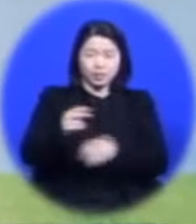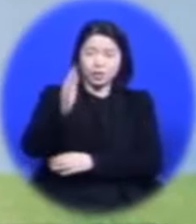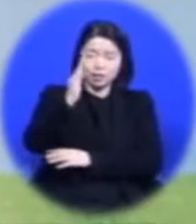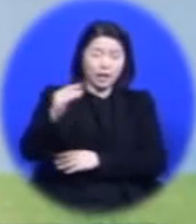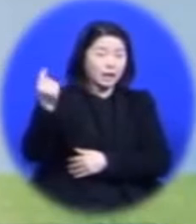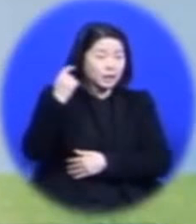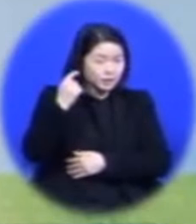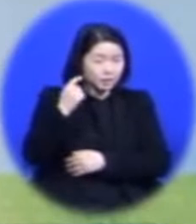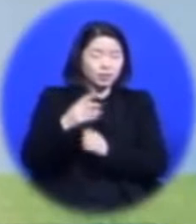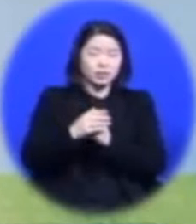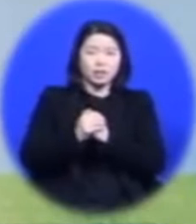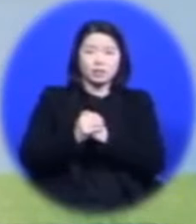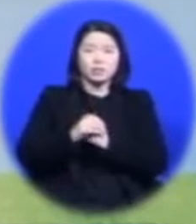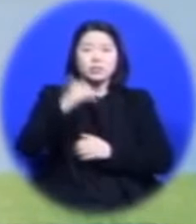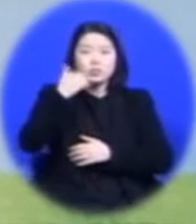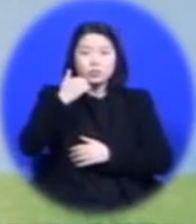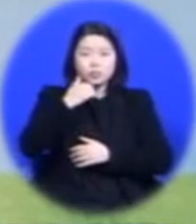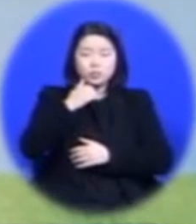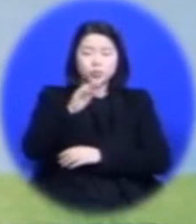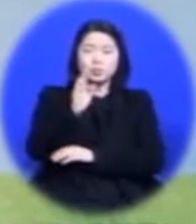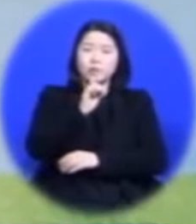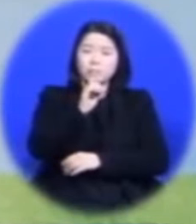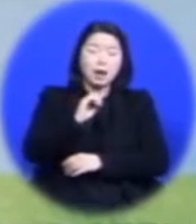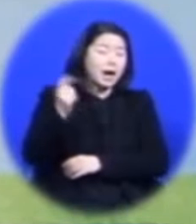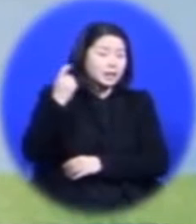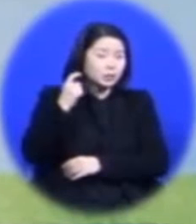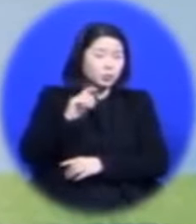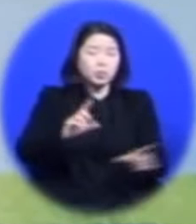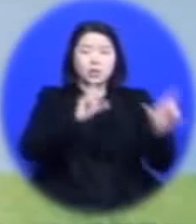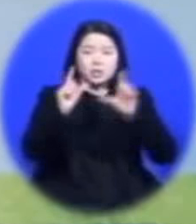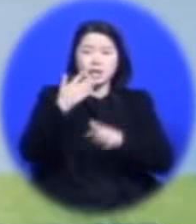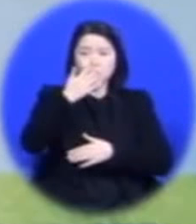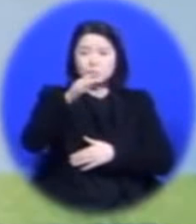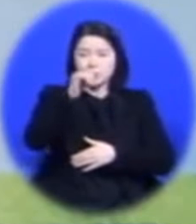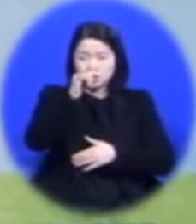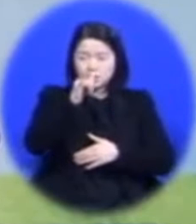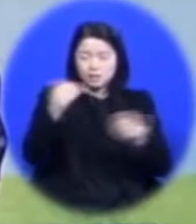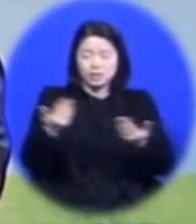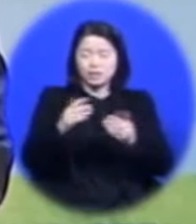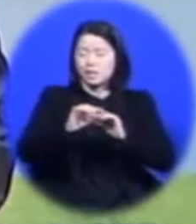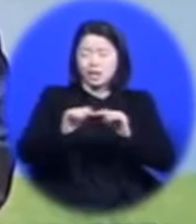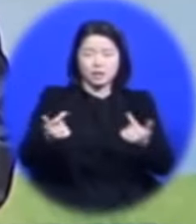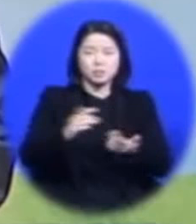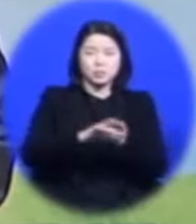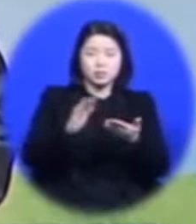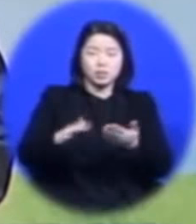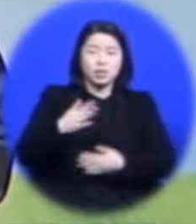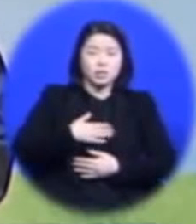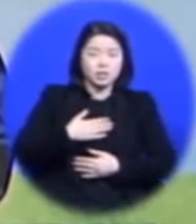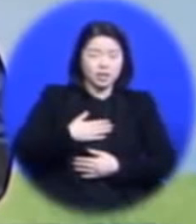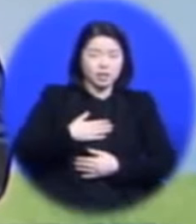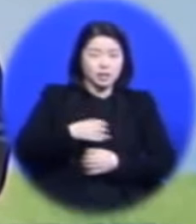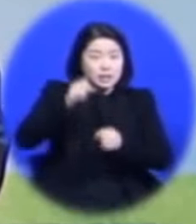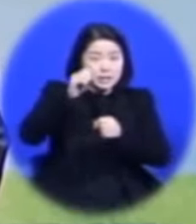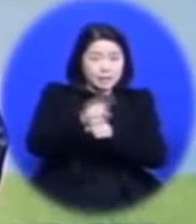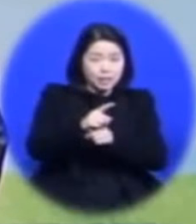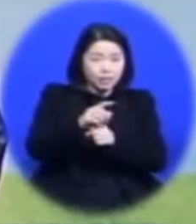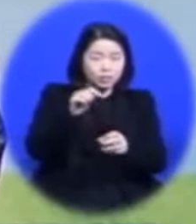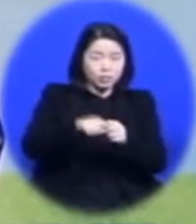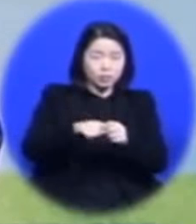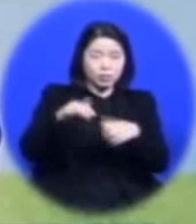들었다거나 뭐 누구 이야기를 듣고 이렇게 살 수 있는 문제가 아닙니다 저는 성향적으로